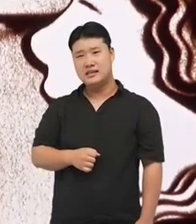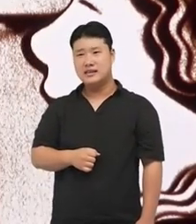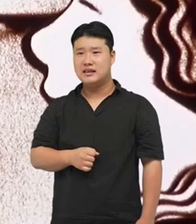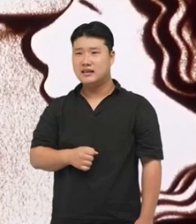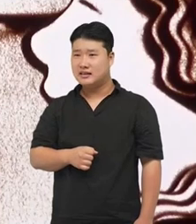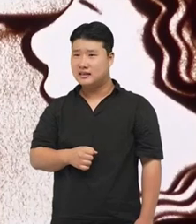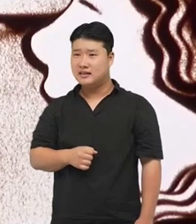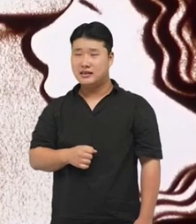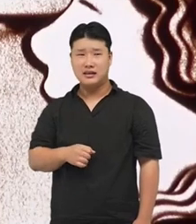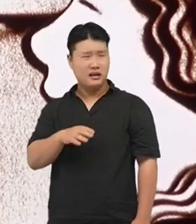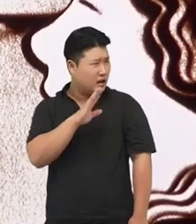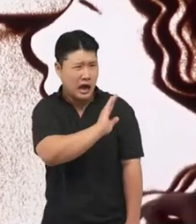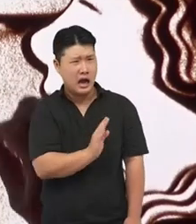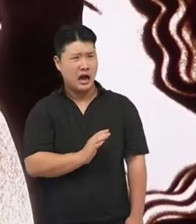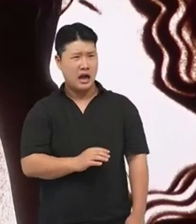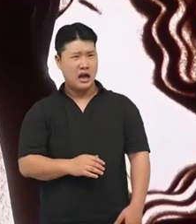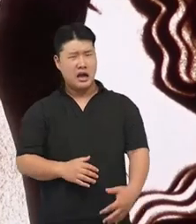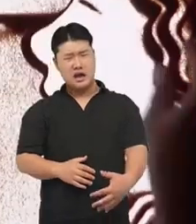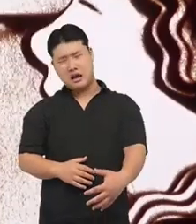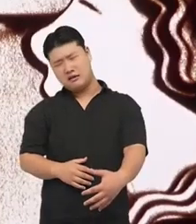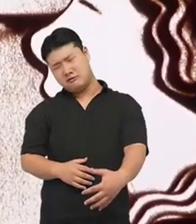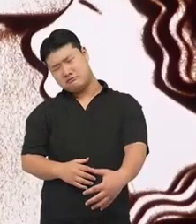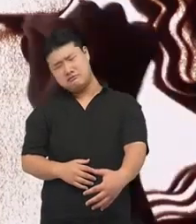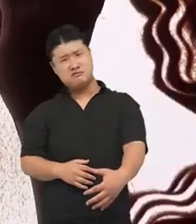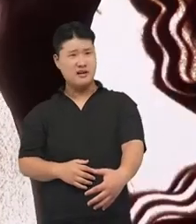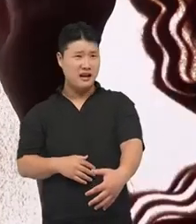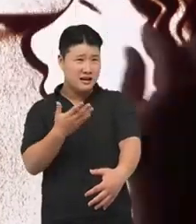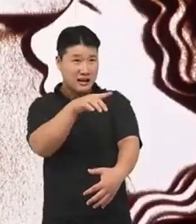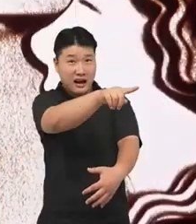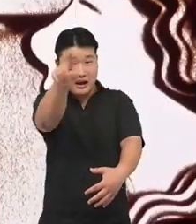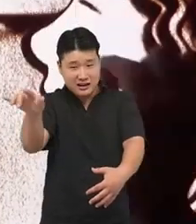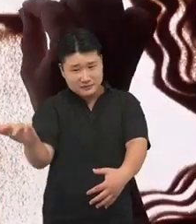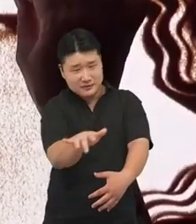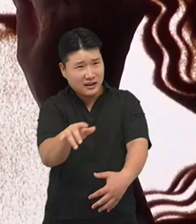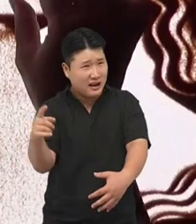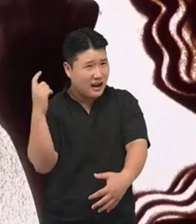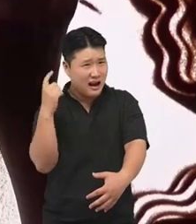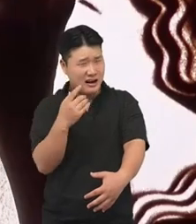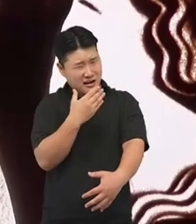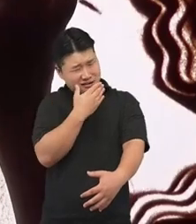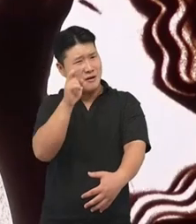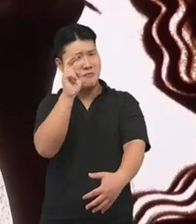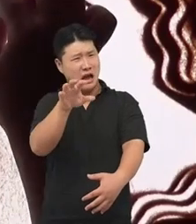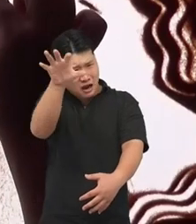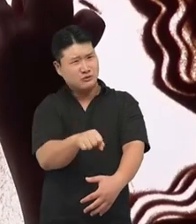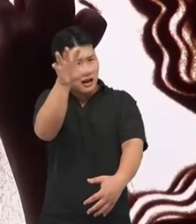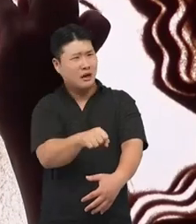텐데. 여기 분들도 피아노 소리를 들으면 행복해 할 거예요.